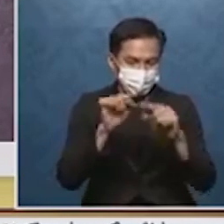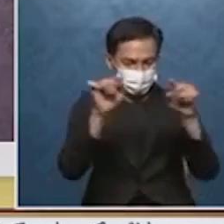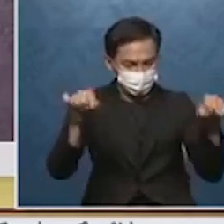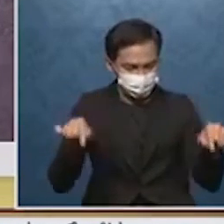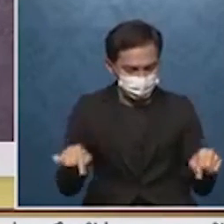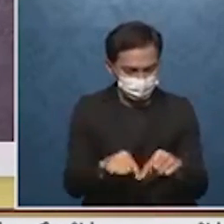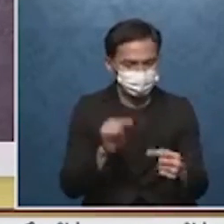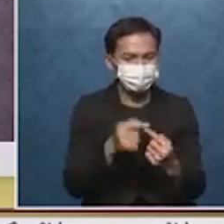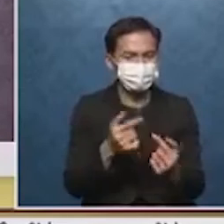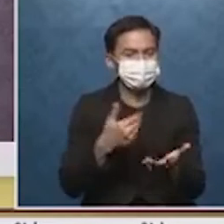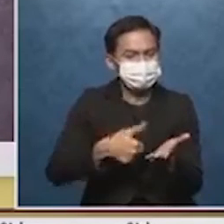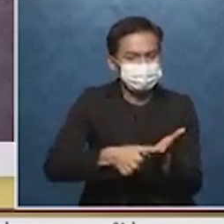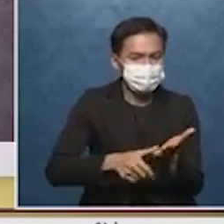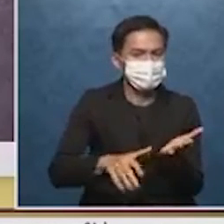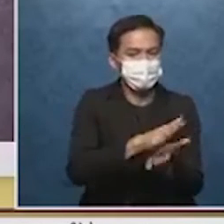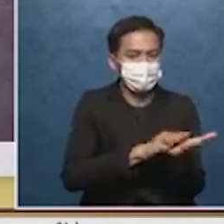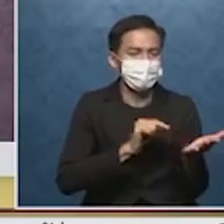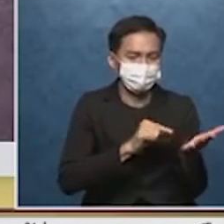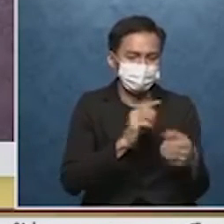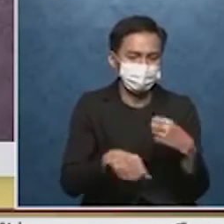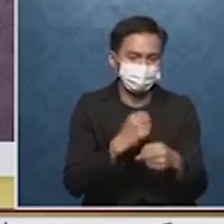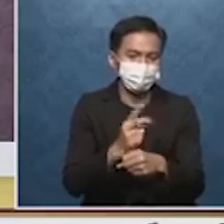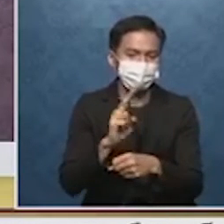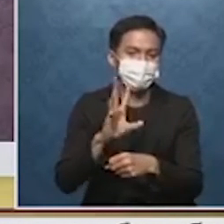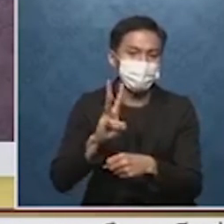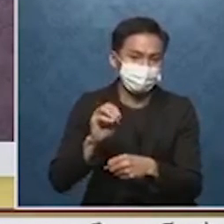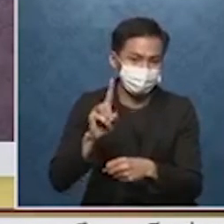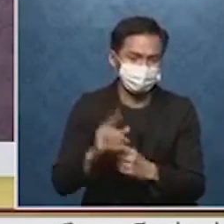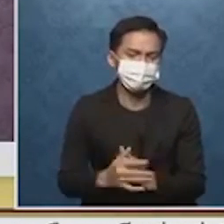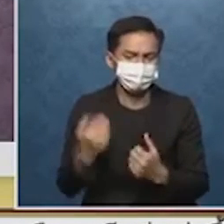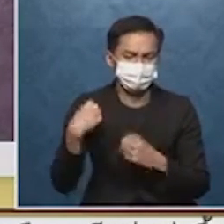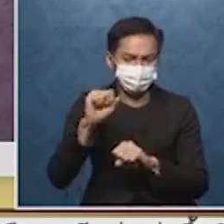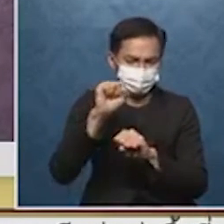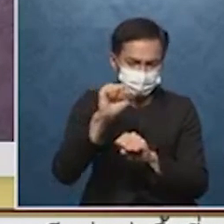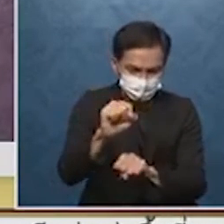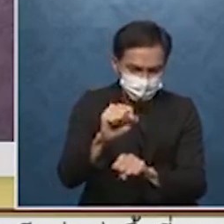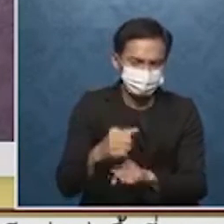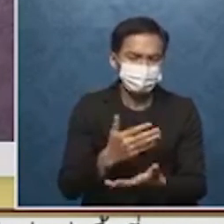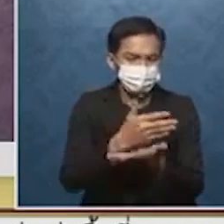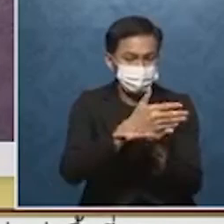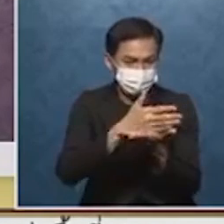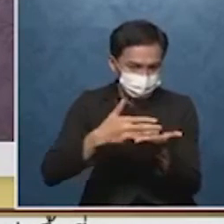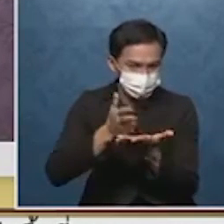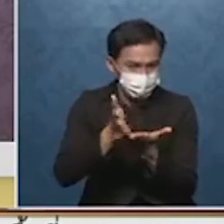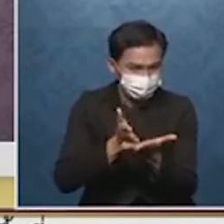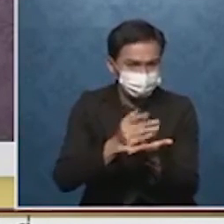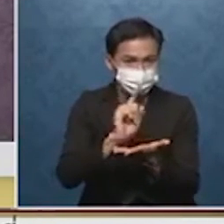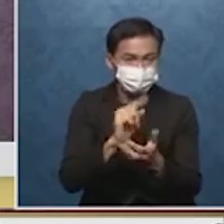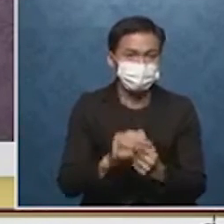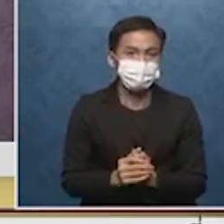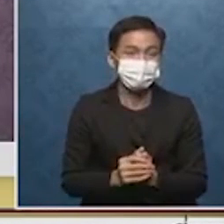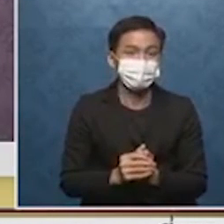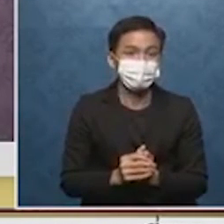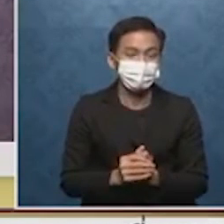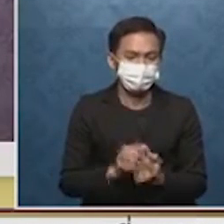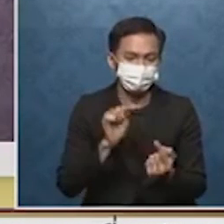พ.ศ. 2561ออกประกาศนะครับสัดส่วนดังต่อไปนี้เพื่อใช้เป็นก